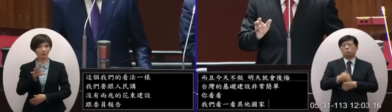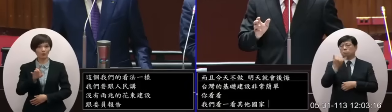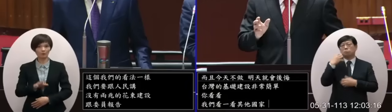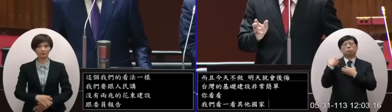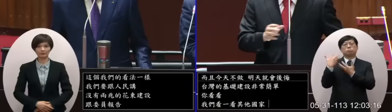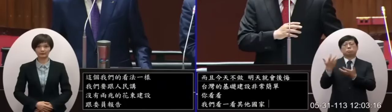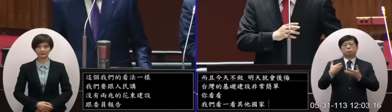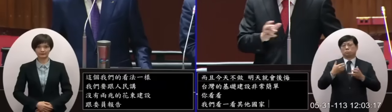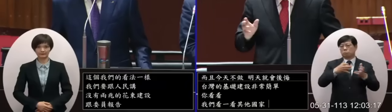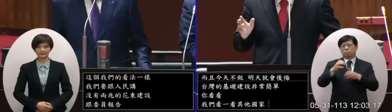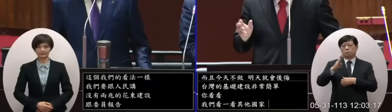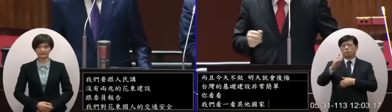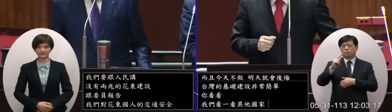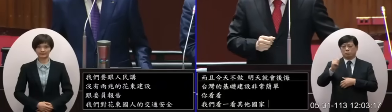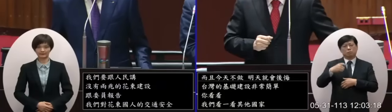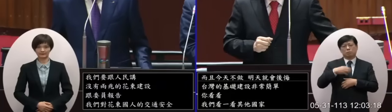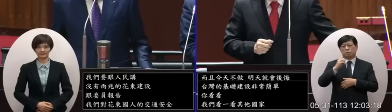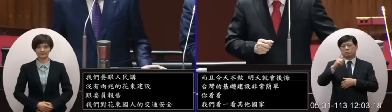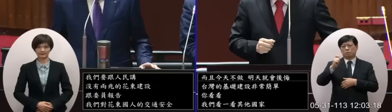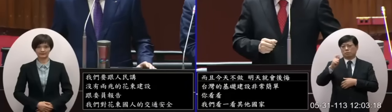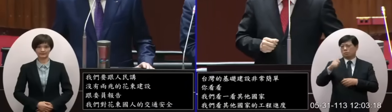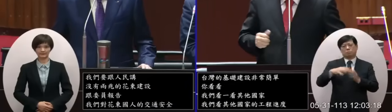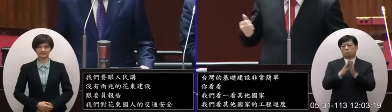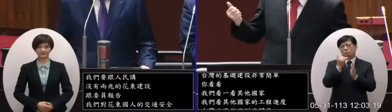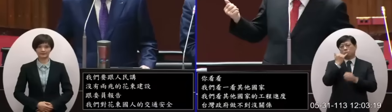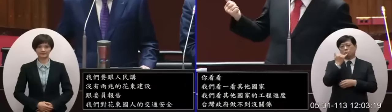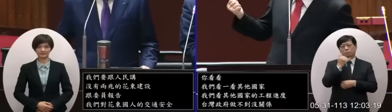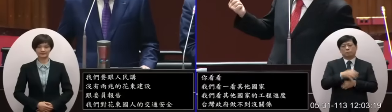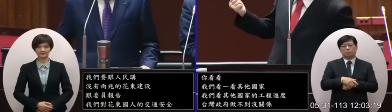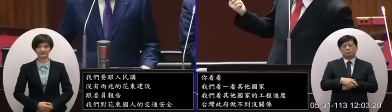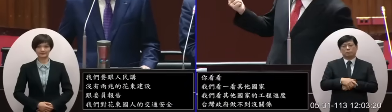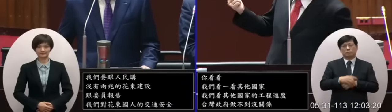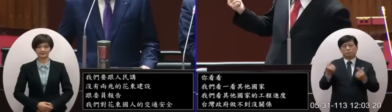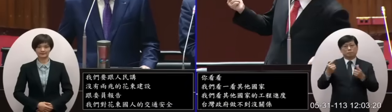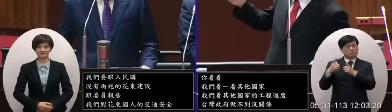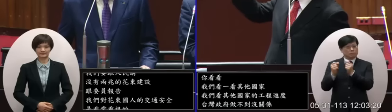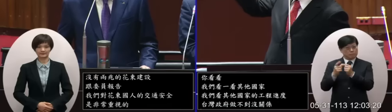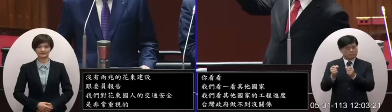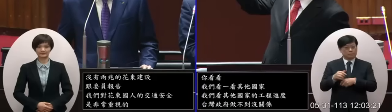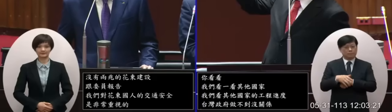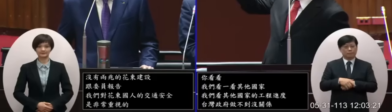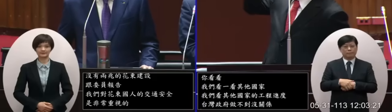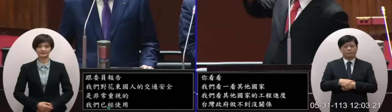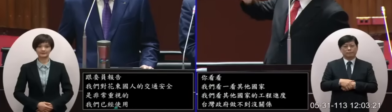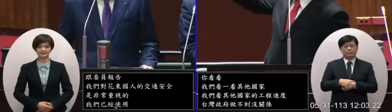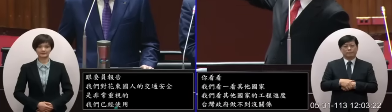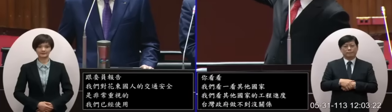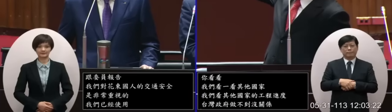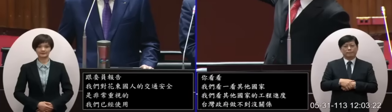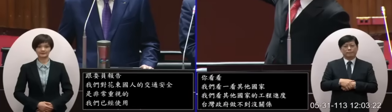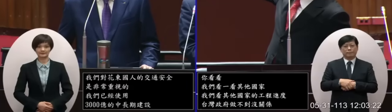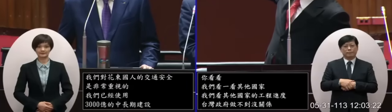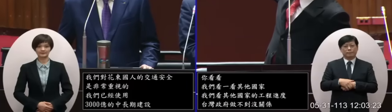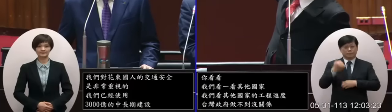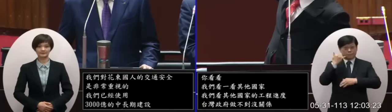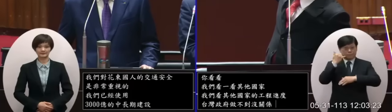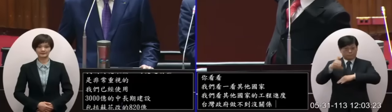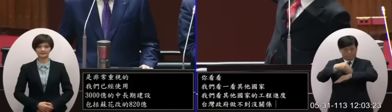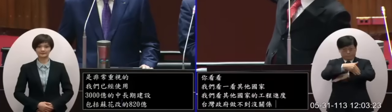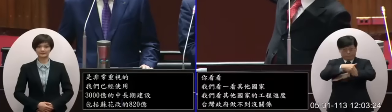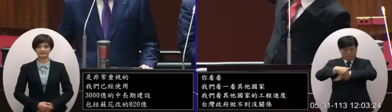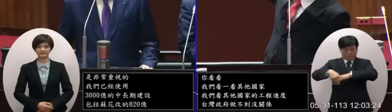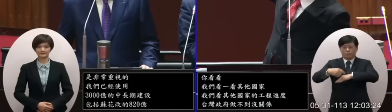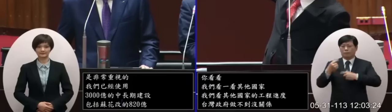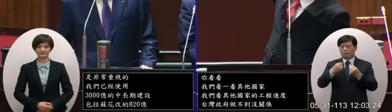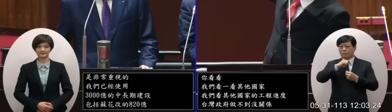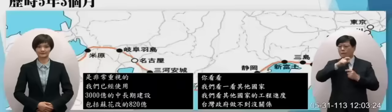们不管用国际 BOT、 国际 ODA 都可以。好，我们看一下日本。 这个沿着海，跟东部一